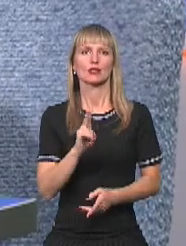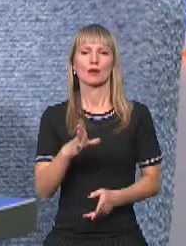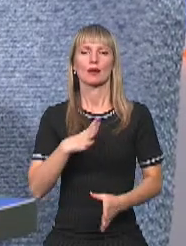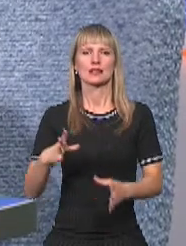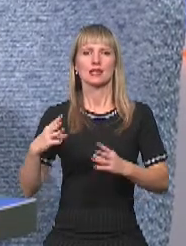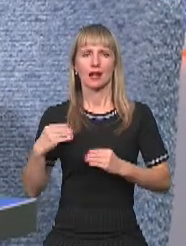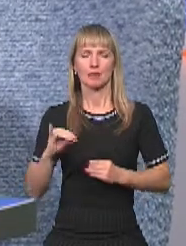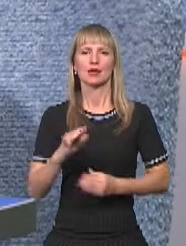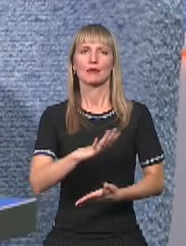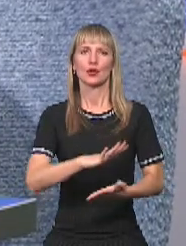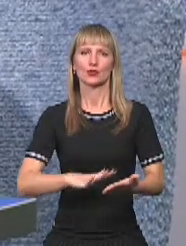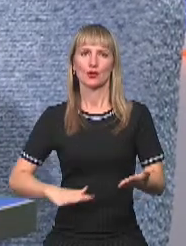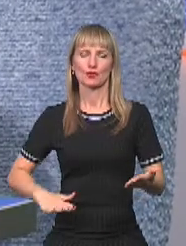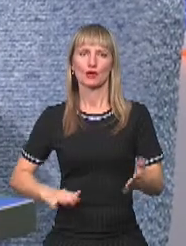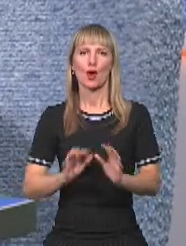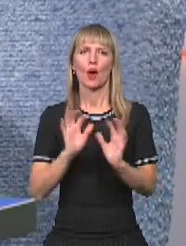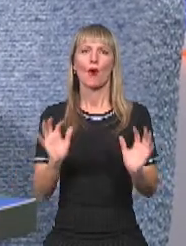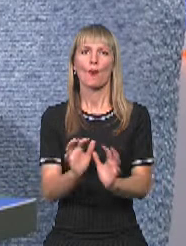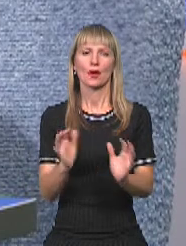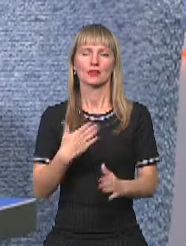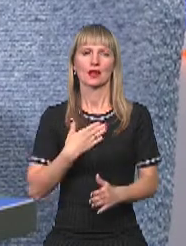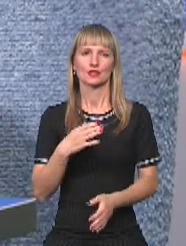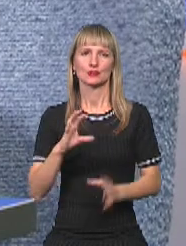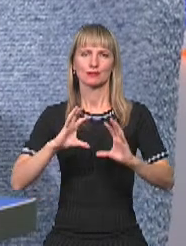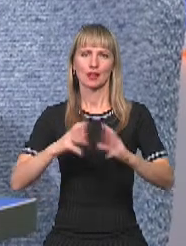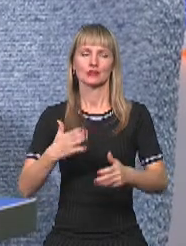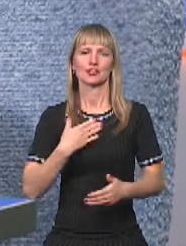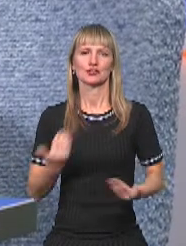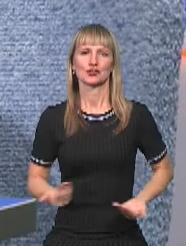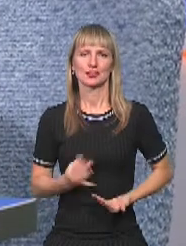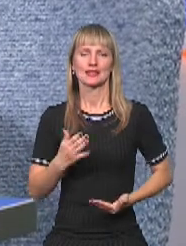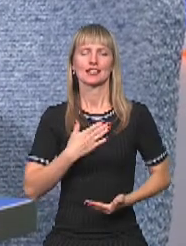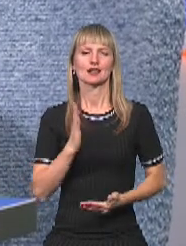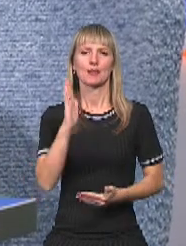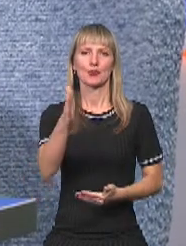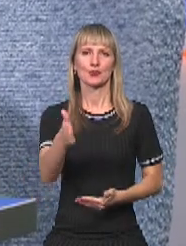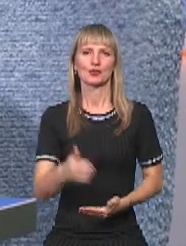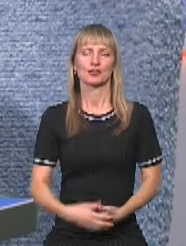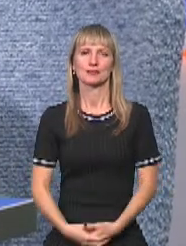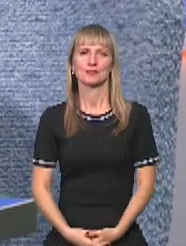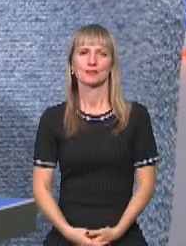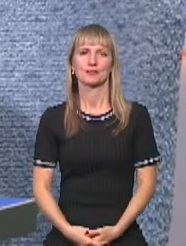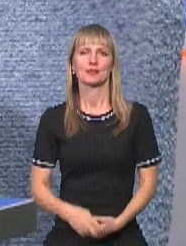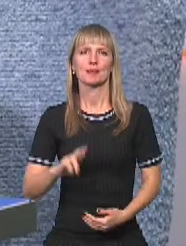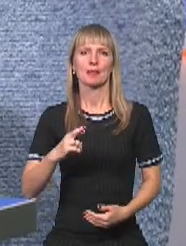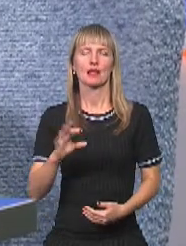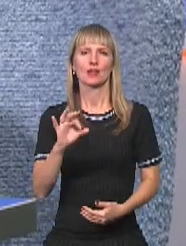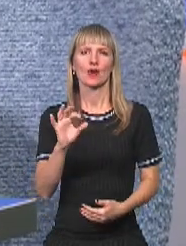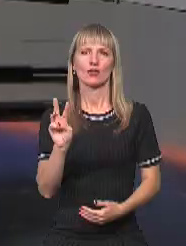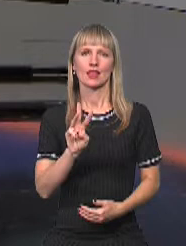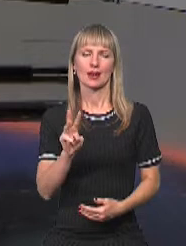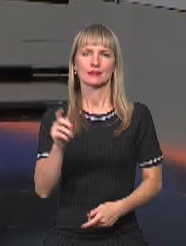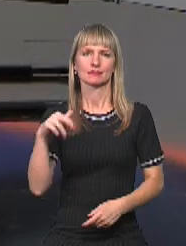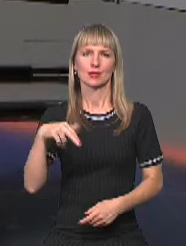нами. І продовжуємо оберігати нашу планету, наше життя і наше майбутнє. І у п'ятницю о 3-й годині приходьте